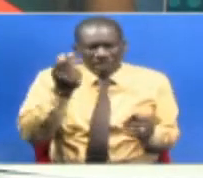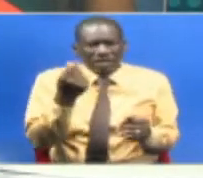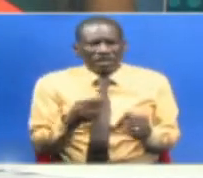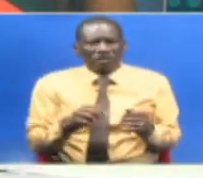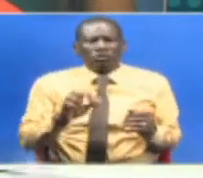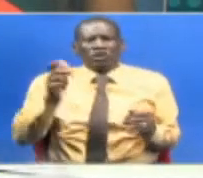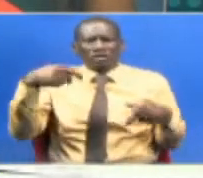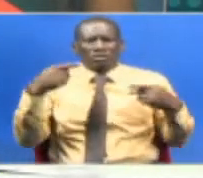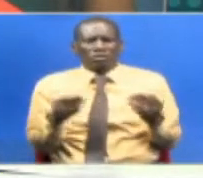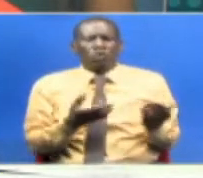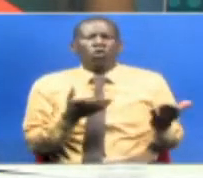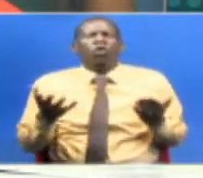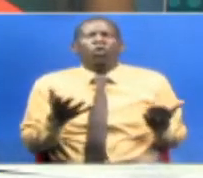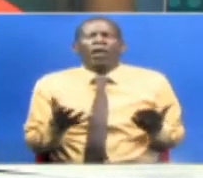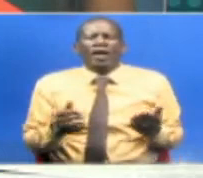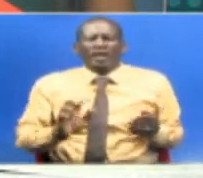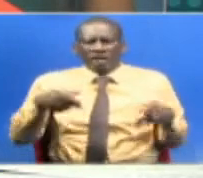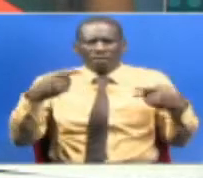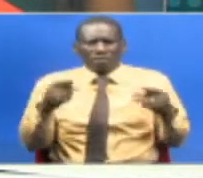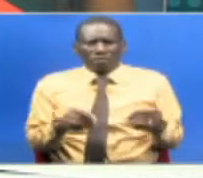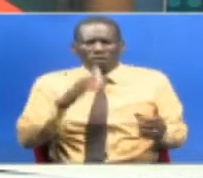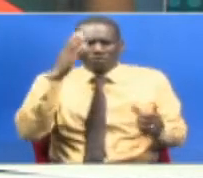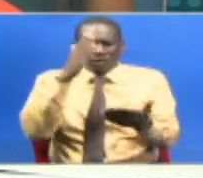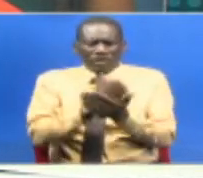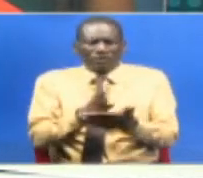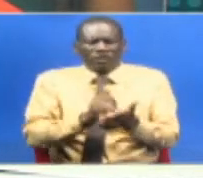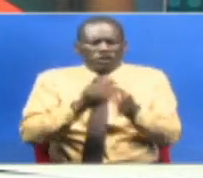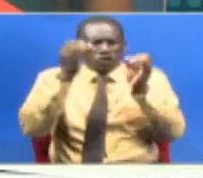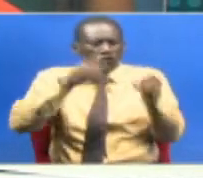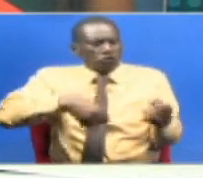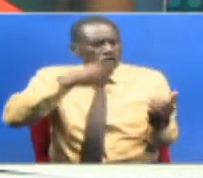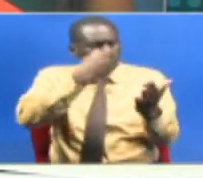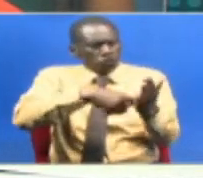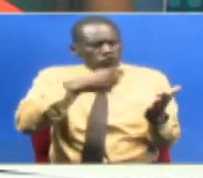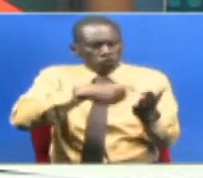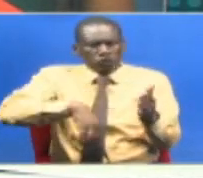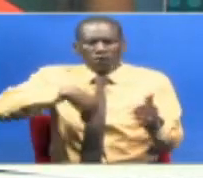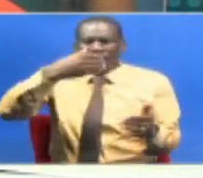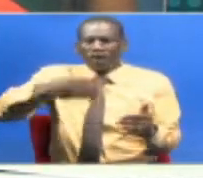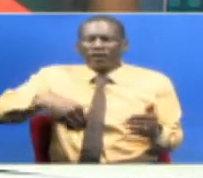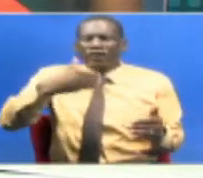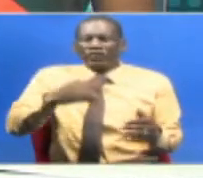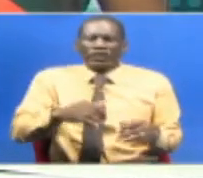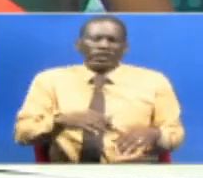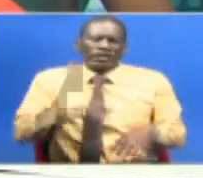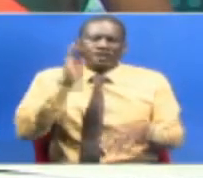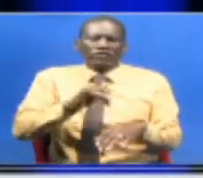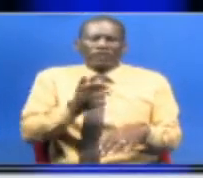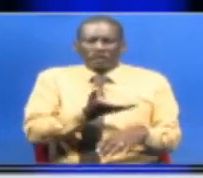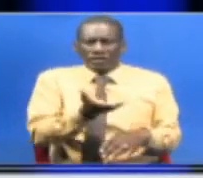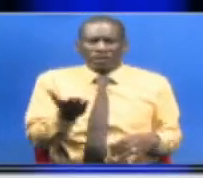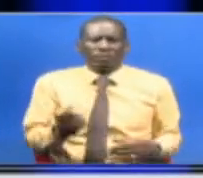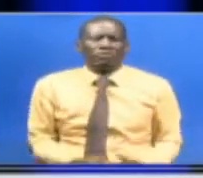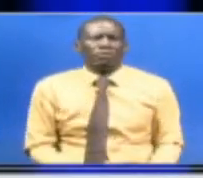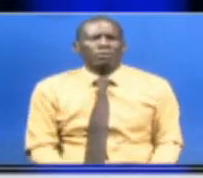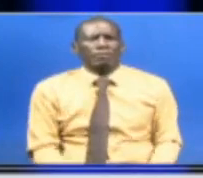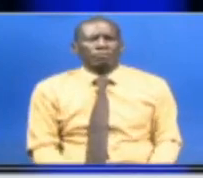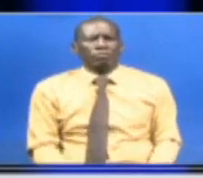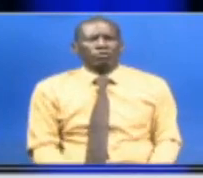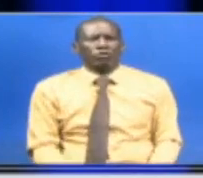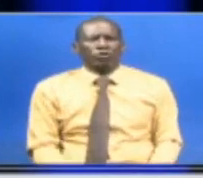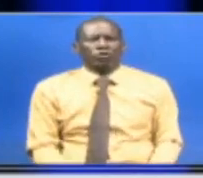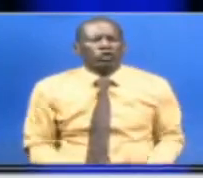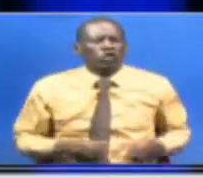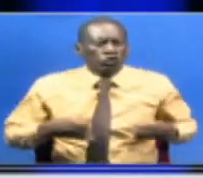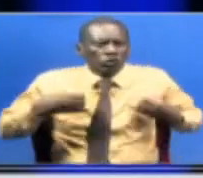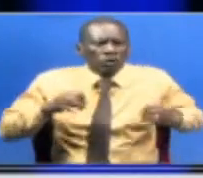Wakenya, ambapo wananchi wanaamini kwamba kodi mpya kila uchao ndio inaowakabili. To actualize the